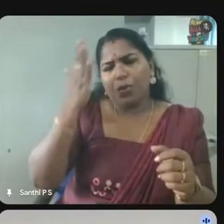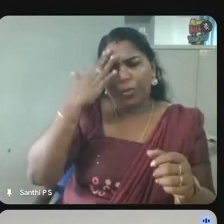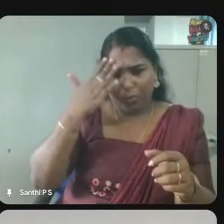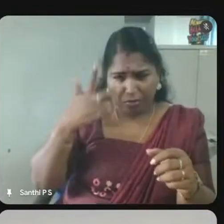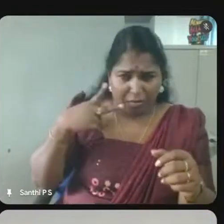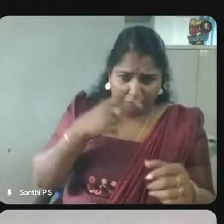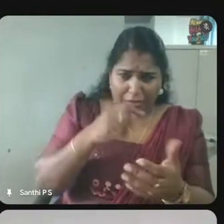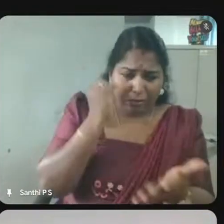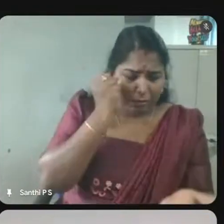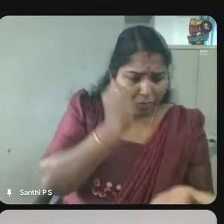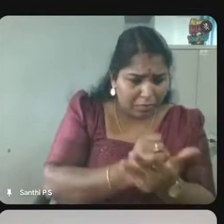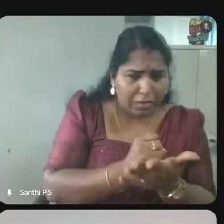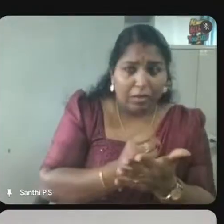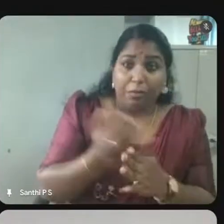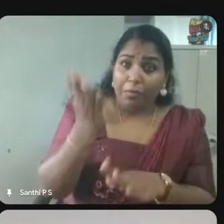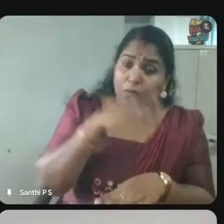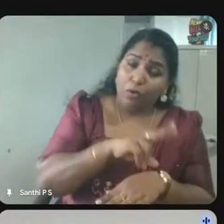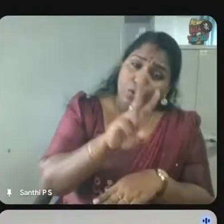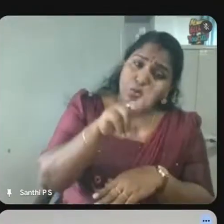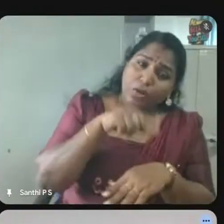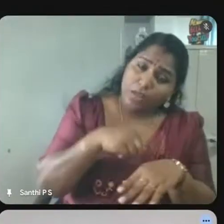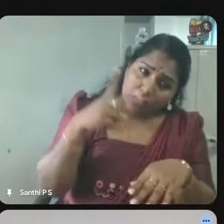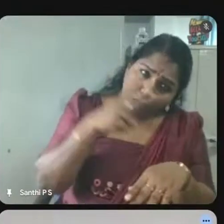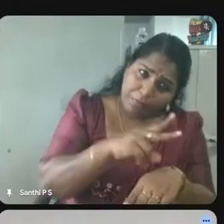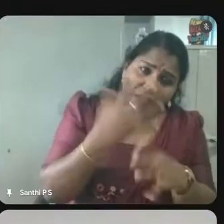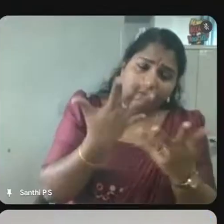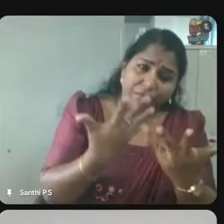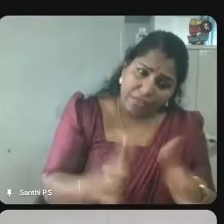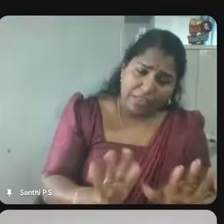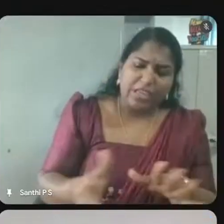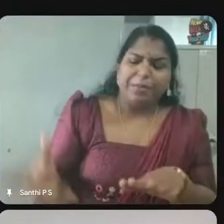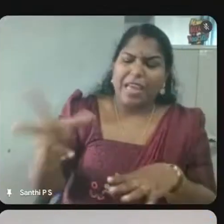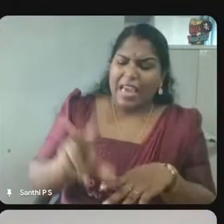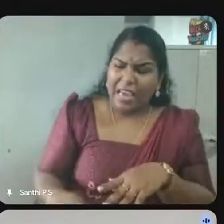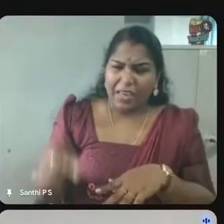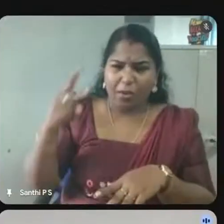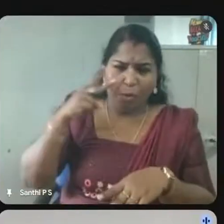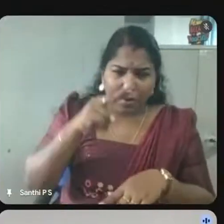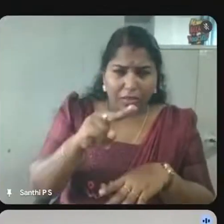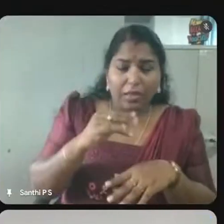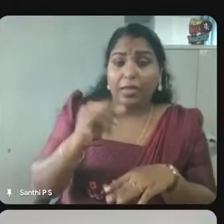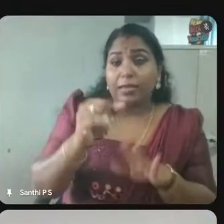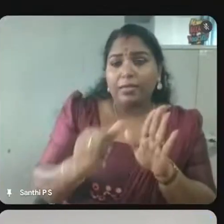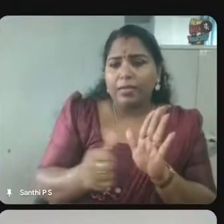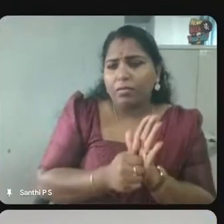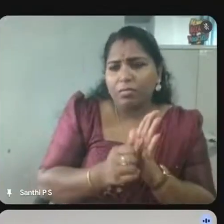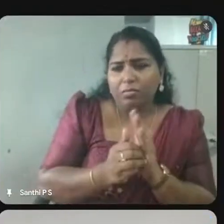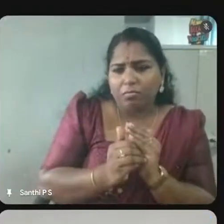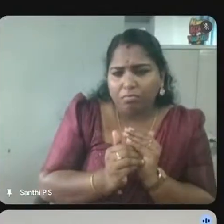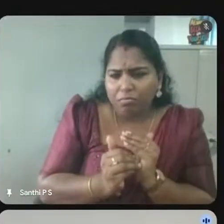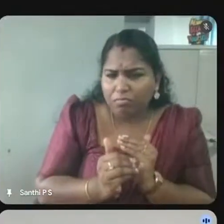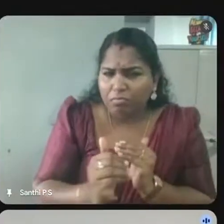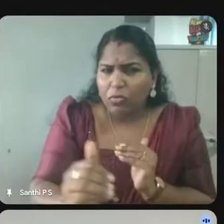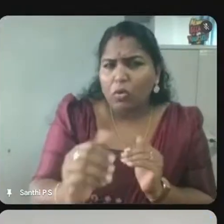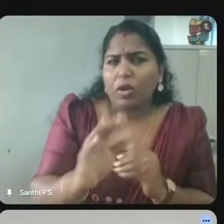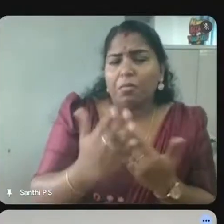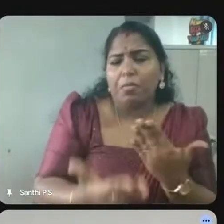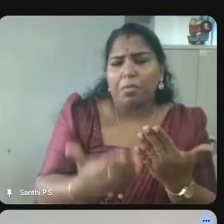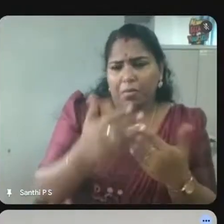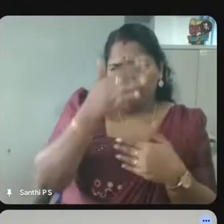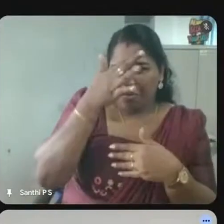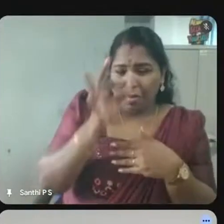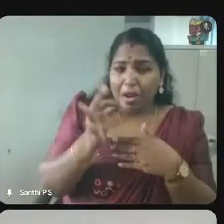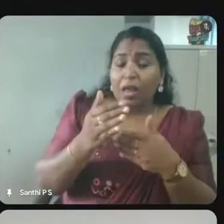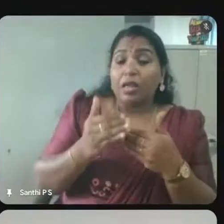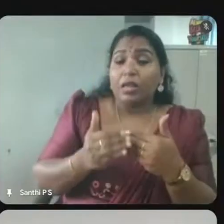ആവശ്യമുള്ളതാണോ എന്ന്. കാരണം 2 നേരത്തെ ഓപ്പറേഷൻ കഴിഞ്ഞതാണ്. അപ്പൊ ഡോക്ടർ പറഞ്ഞു ഇത് ഒരു 6 മാസം വരെ നിങ്ങൾക്ക് പോകാം, അത് കഴിഞ്ഞിട്ട് നിങ്ങൾക്ക് ചെയ്യേണ്ടി വരുമെന്ന് പറഞ്ഞ്